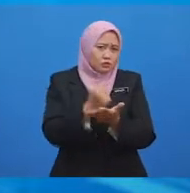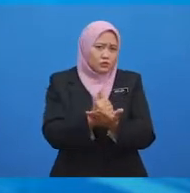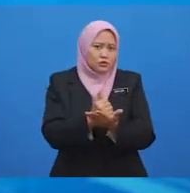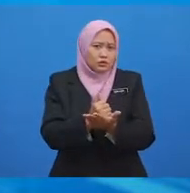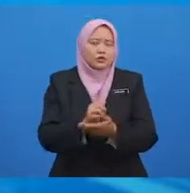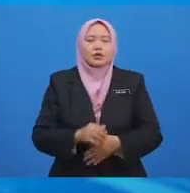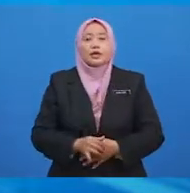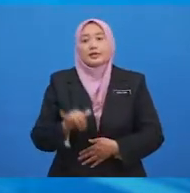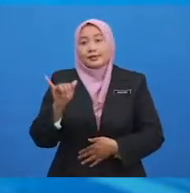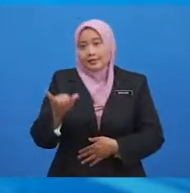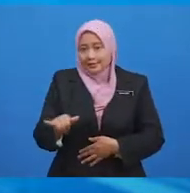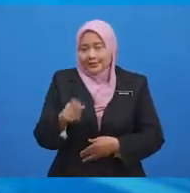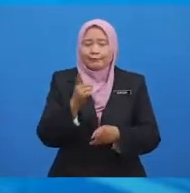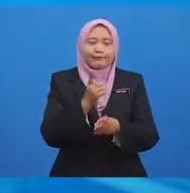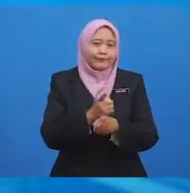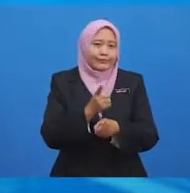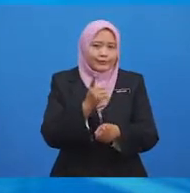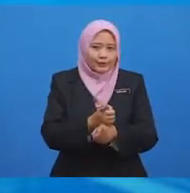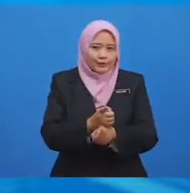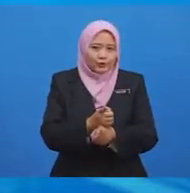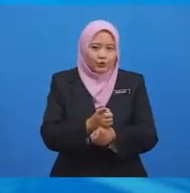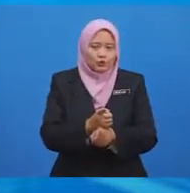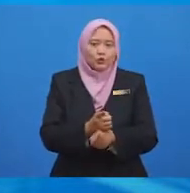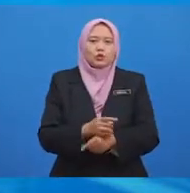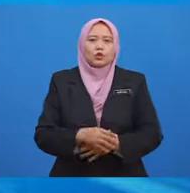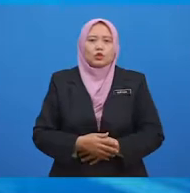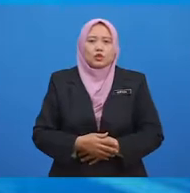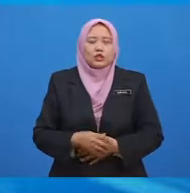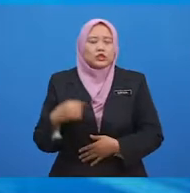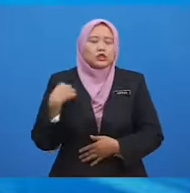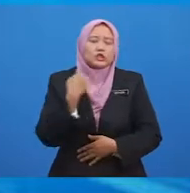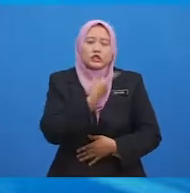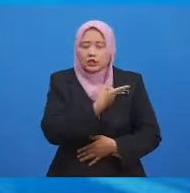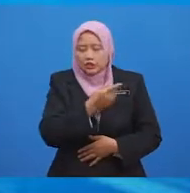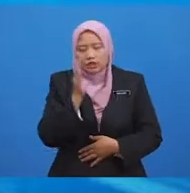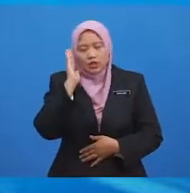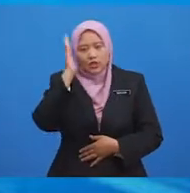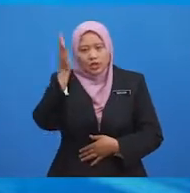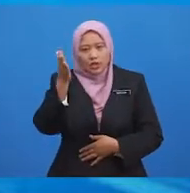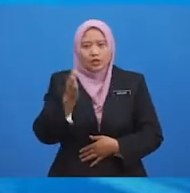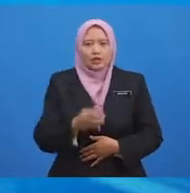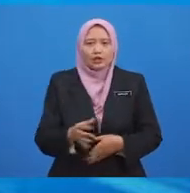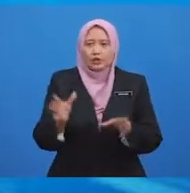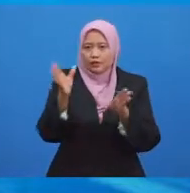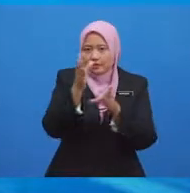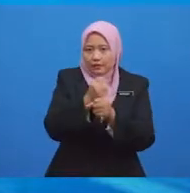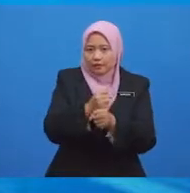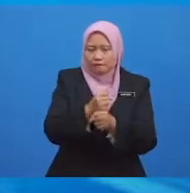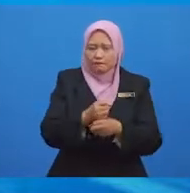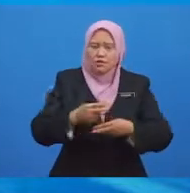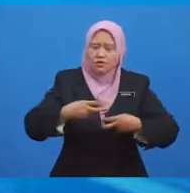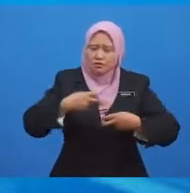Ya, betul tu. Secara tidak langsung, kita akan mengalami